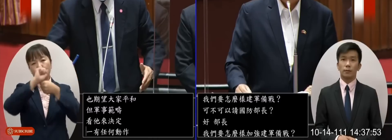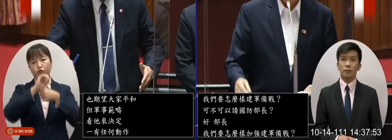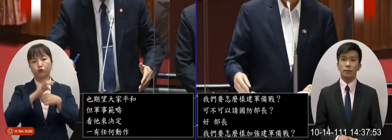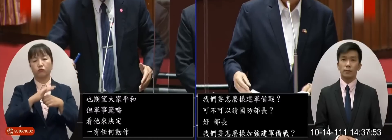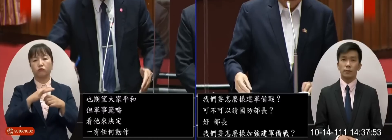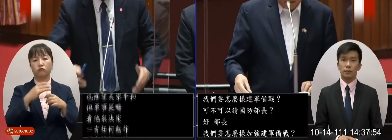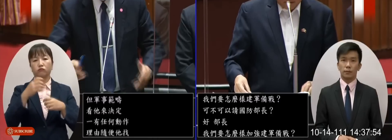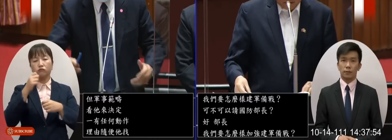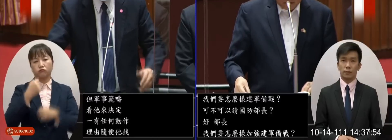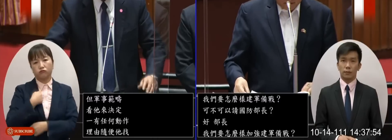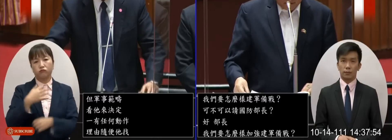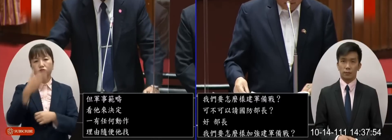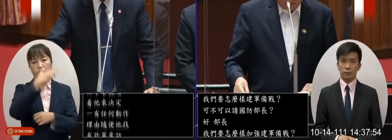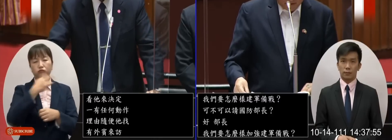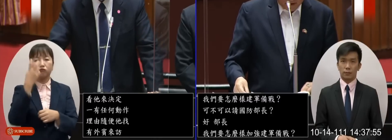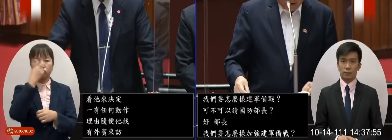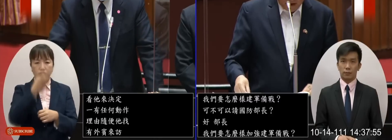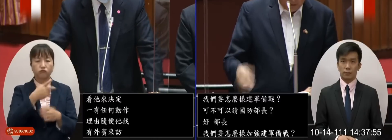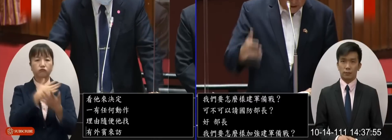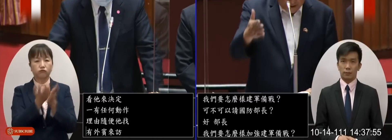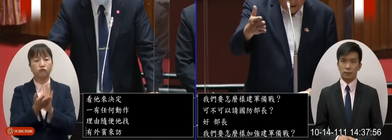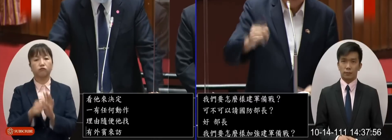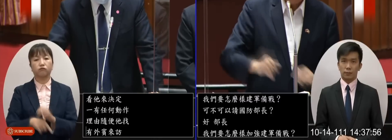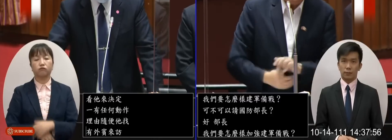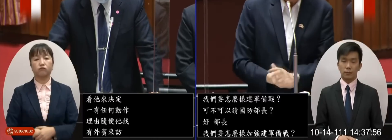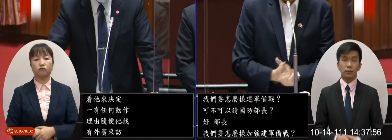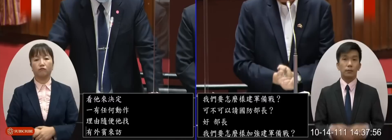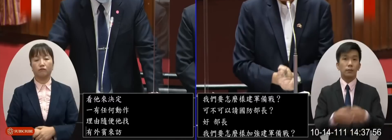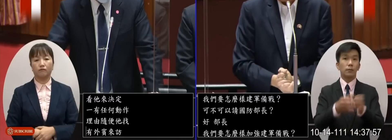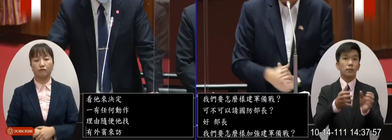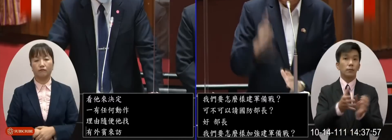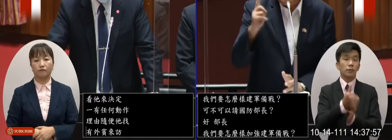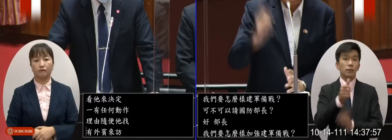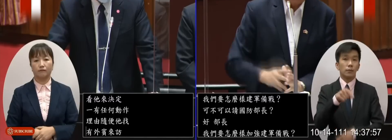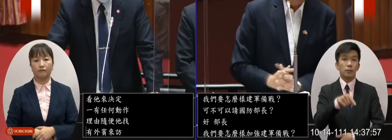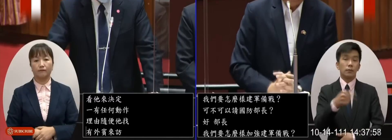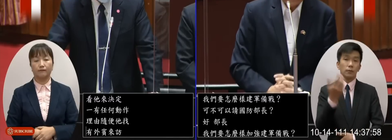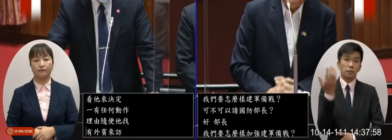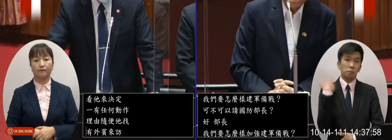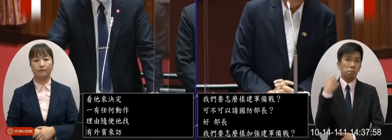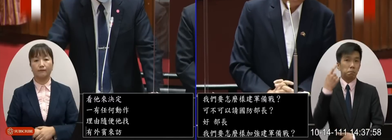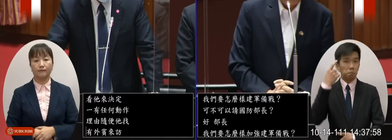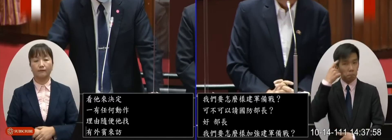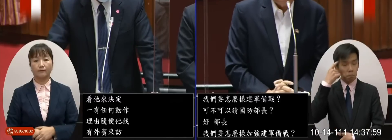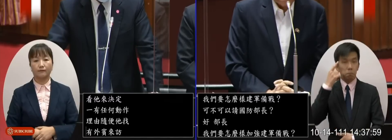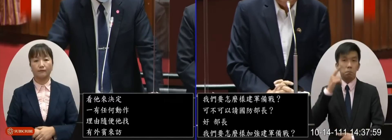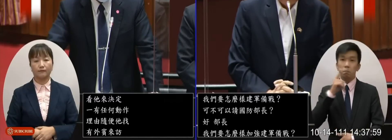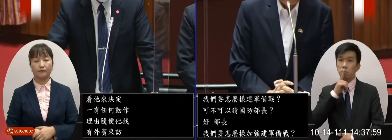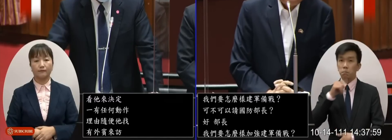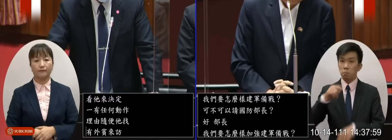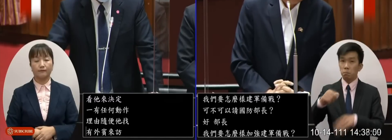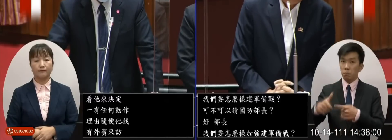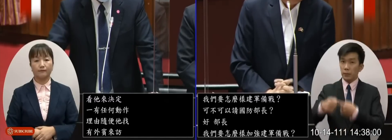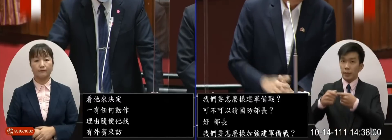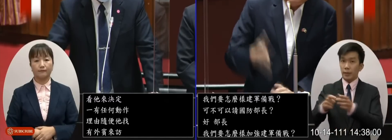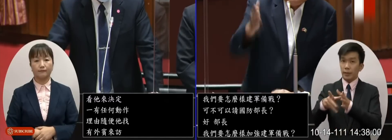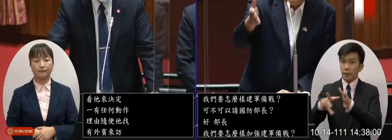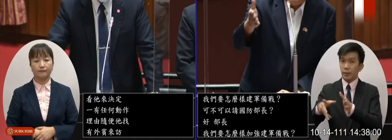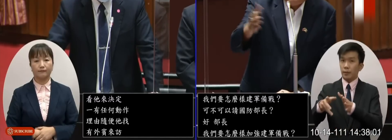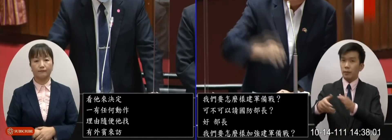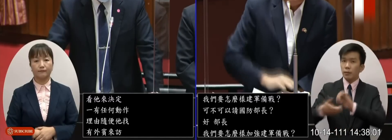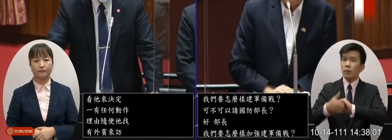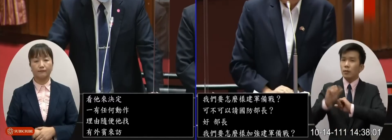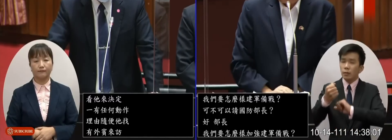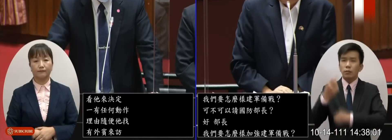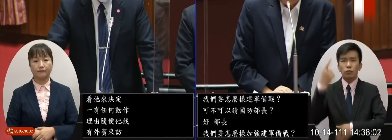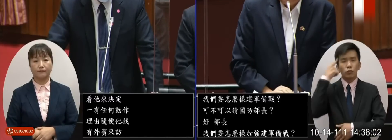增加，或者频次给增加。 好了，部长，你之前谈到第一级的定义哈，我想请